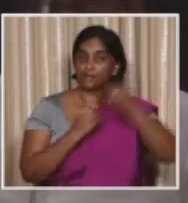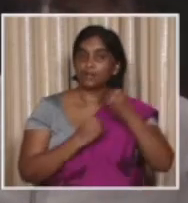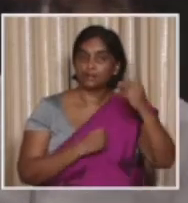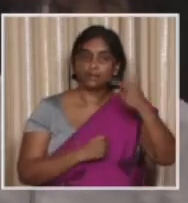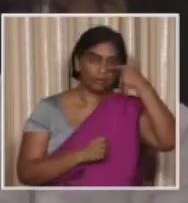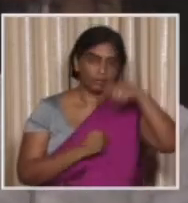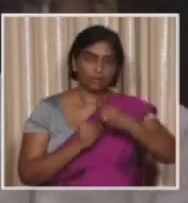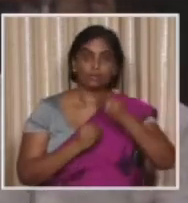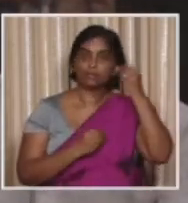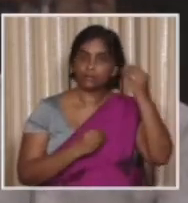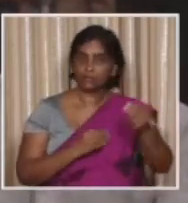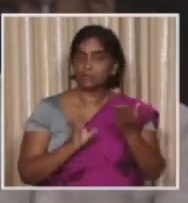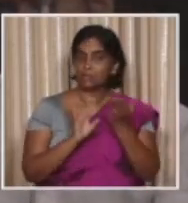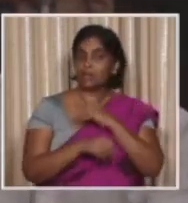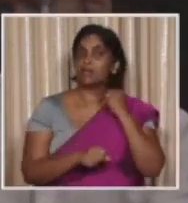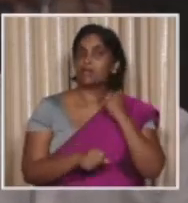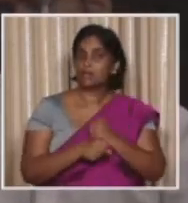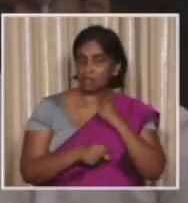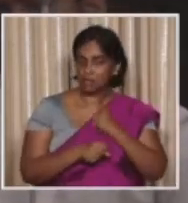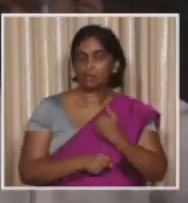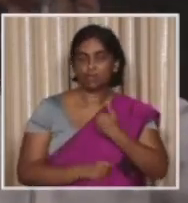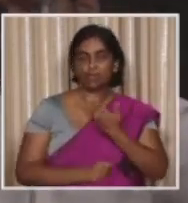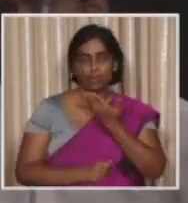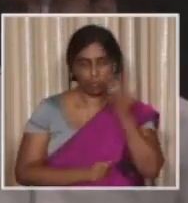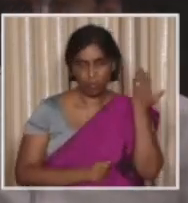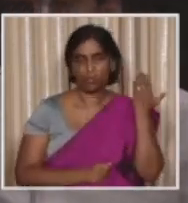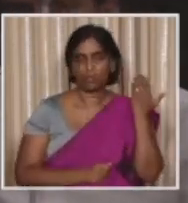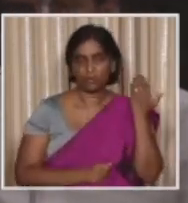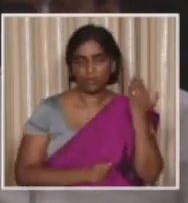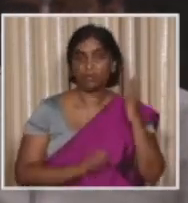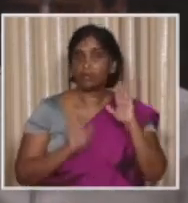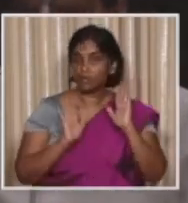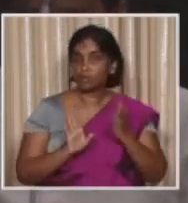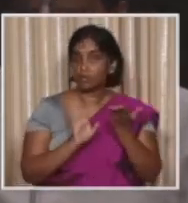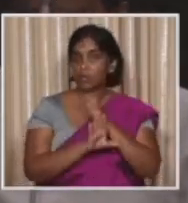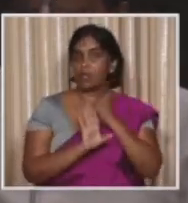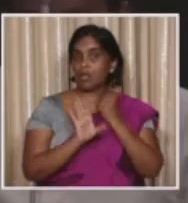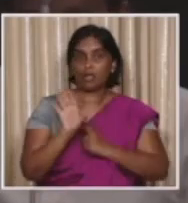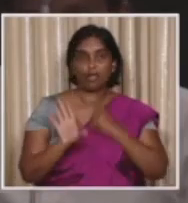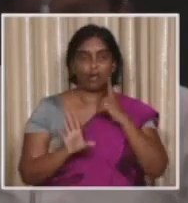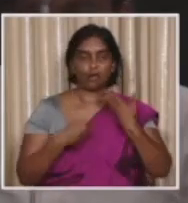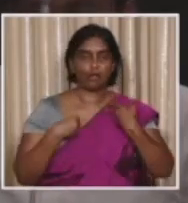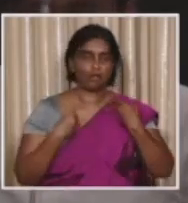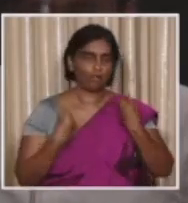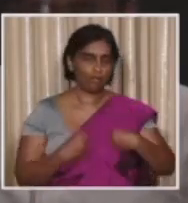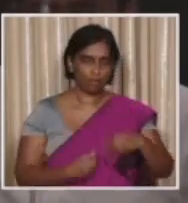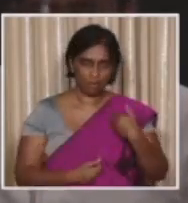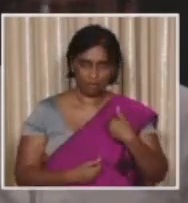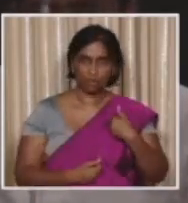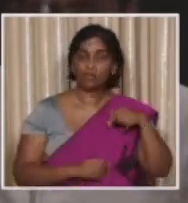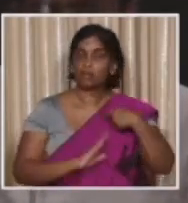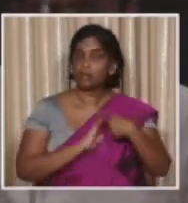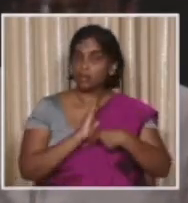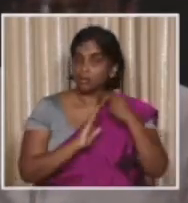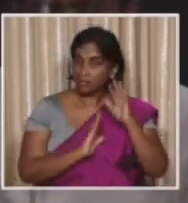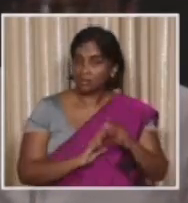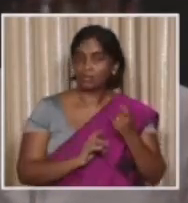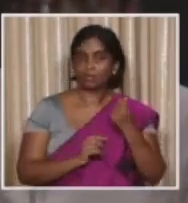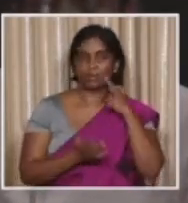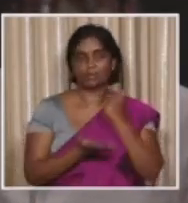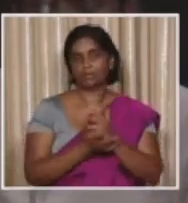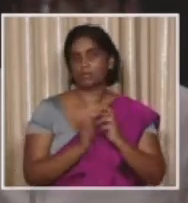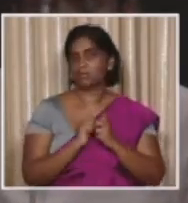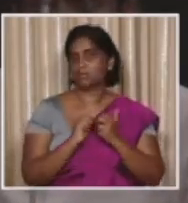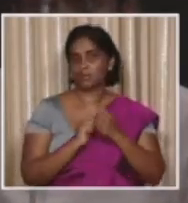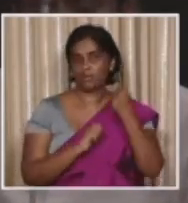ඉන්ධන ලබා දෙන්න පහුගිය රජයන්වලට පුළුවන්කම ලැබුණා. හැබැයි ගිය අවුරුද්ද අපිට ඒක අහිමි වුණා. මේ රටේ ඇති වෙලා තිබුණ ආර්ථික තත්ත්වෙ